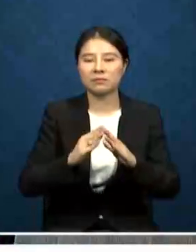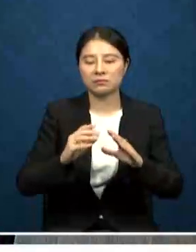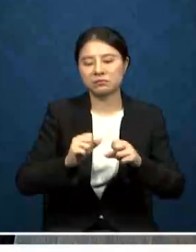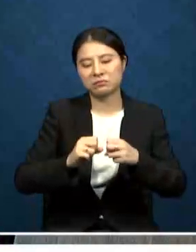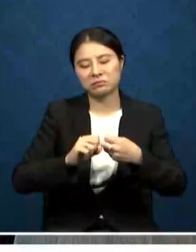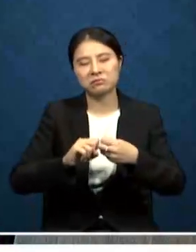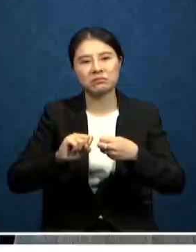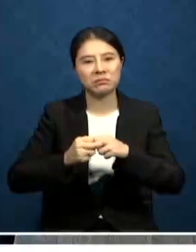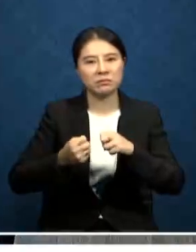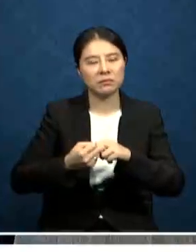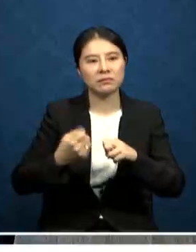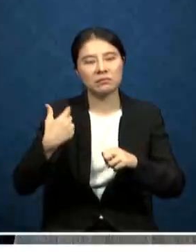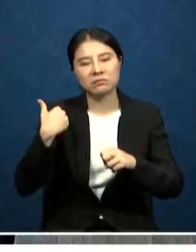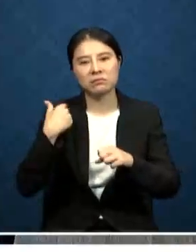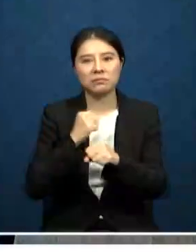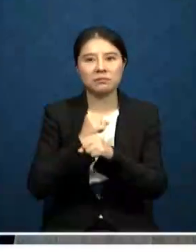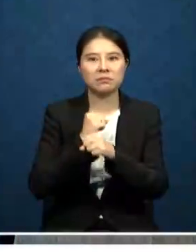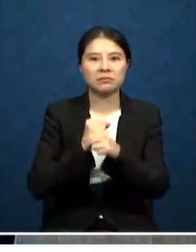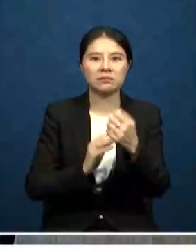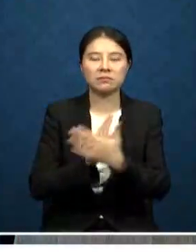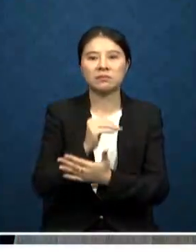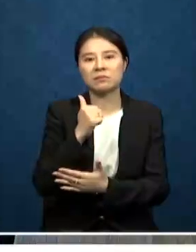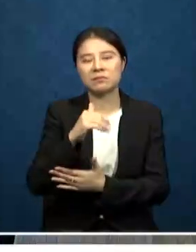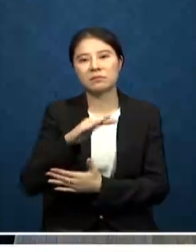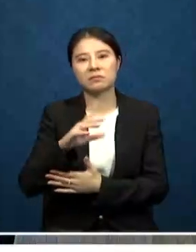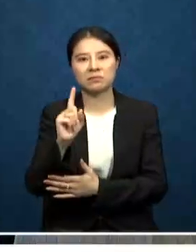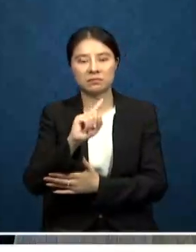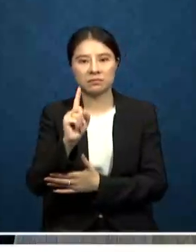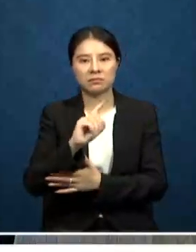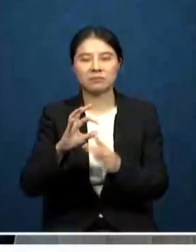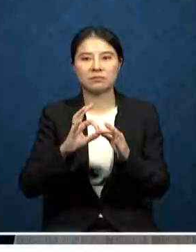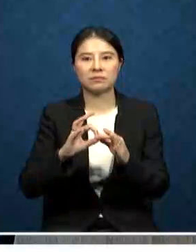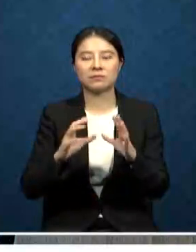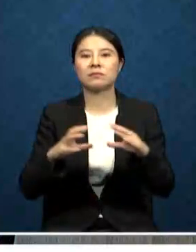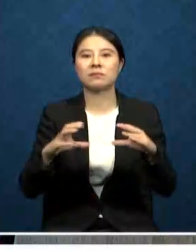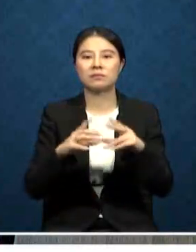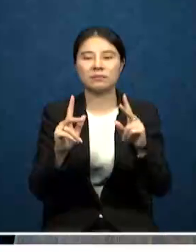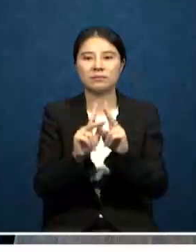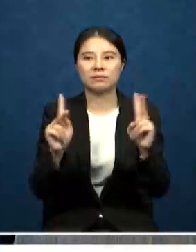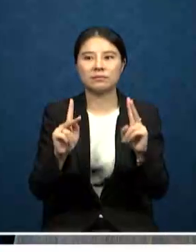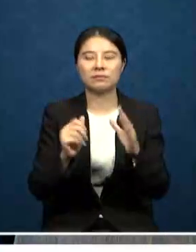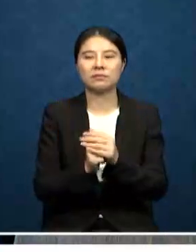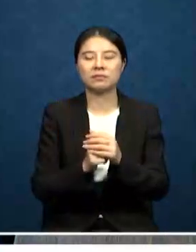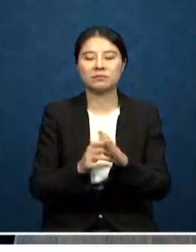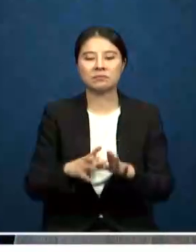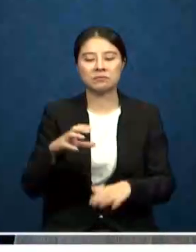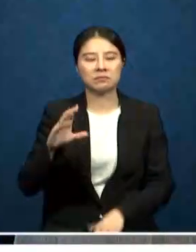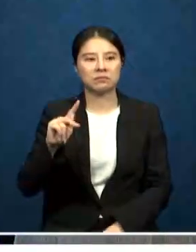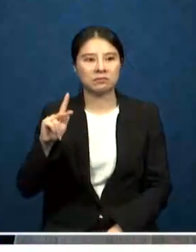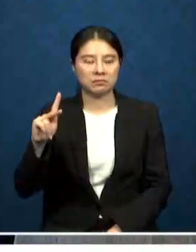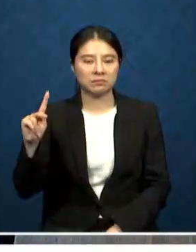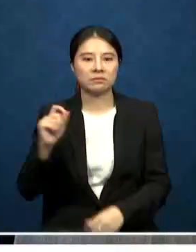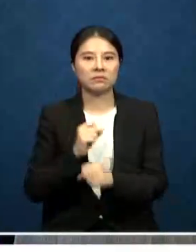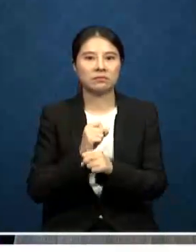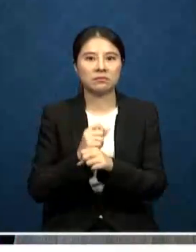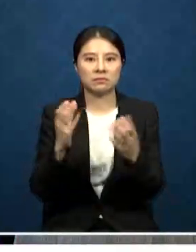เกิดผลสำฤทธิ์หรือไม่นะครับแต่ว่าทางคณะกรรมาธิการองค์กรอิสระตามรัฐธรรมนูญ